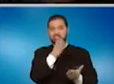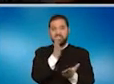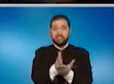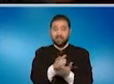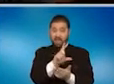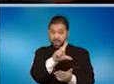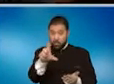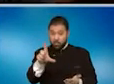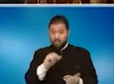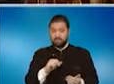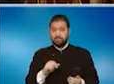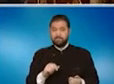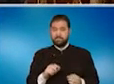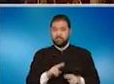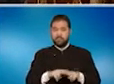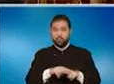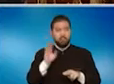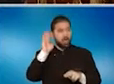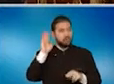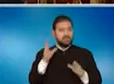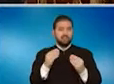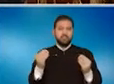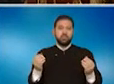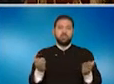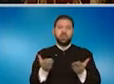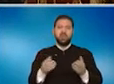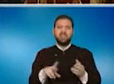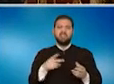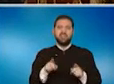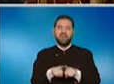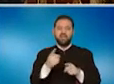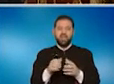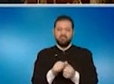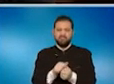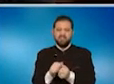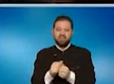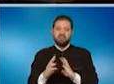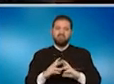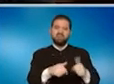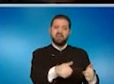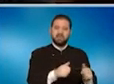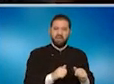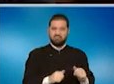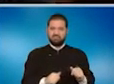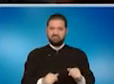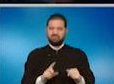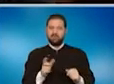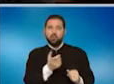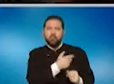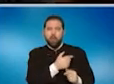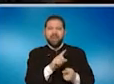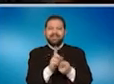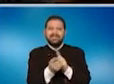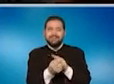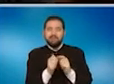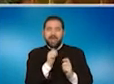lui, cum auzim noi de multe ori, e ca o cârpă lepădată. Adică nu poate